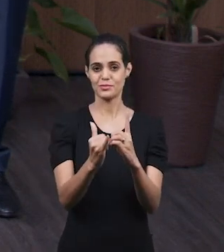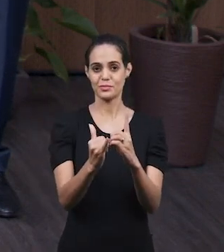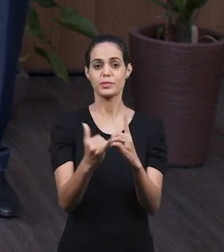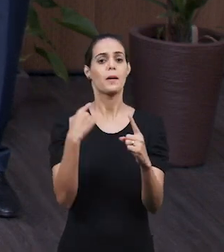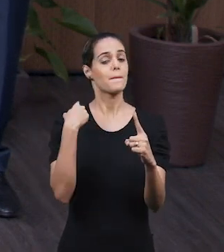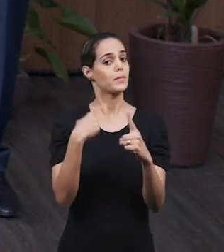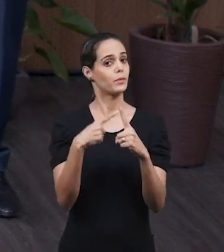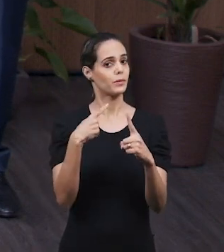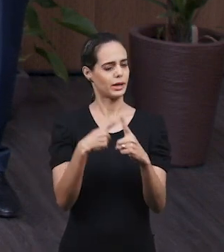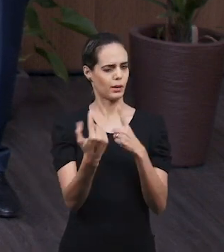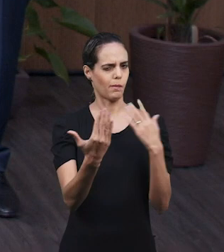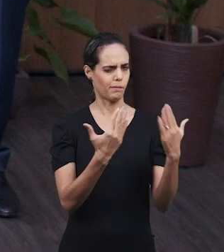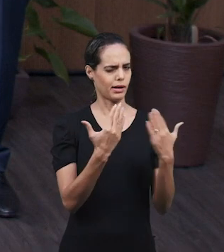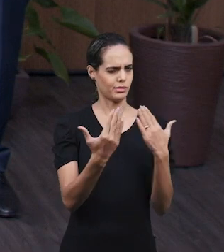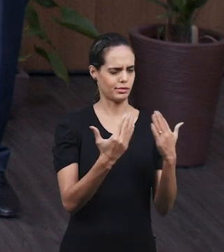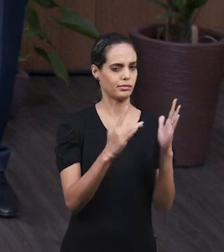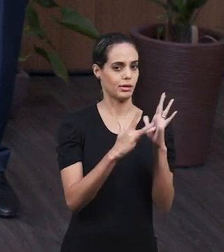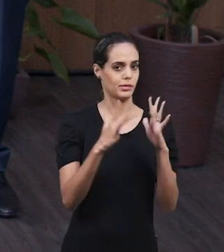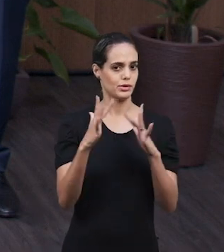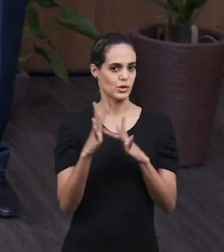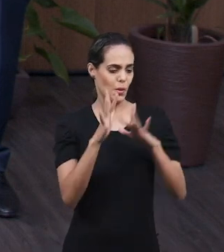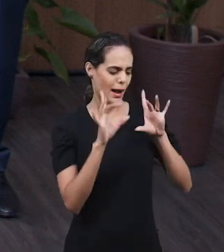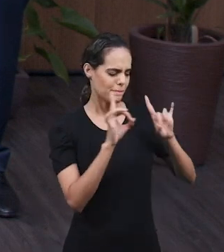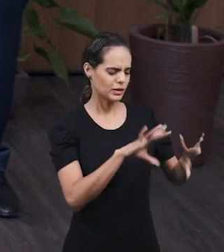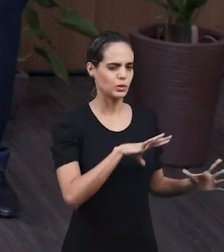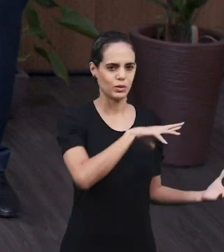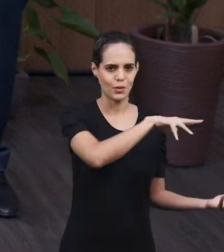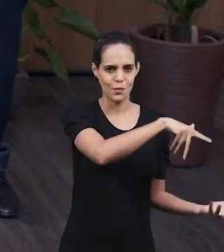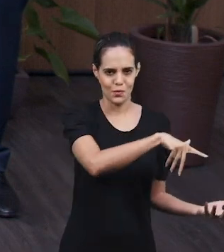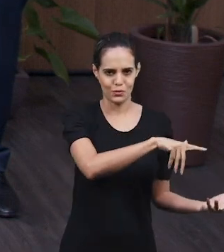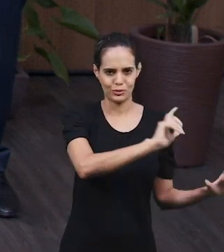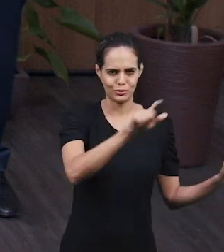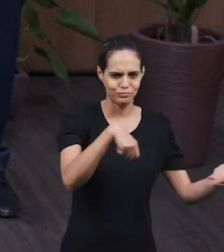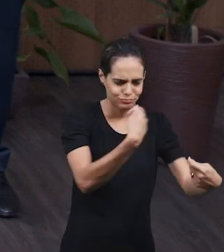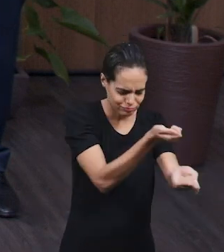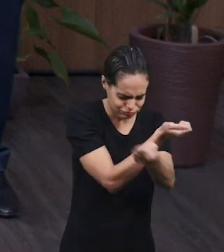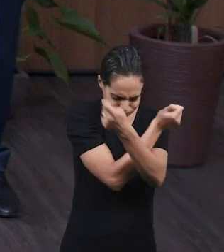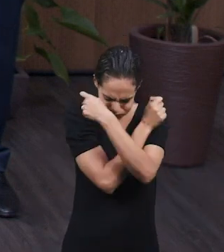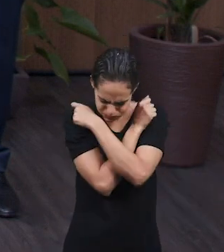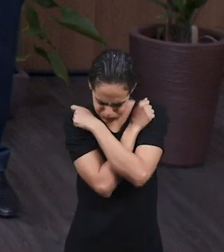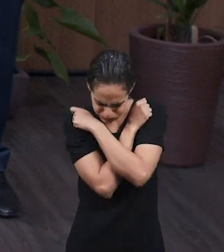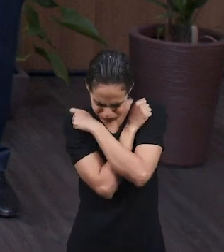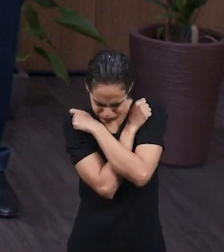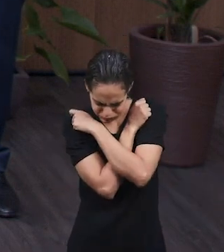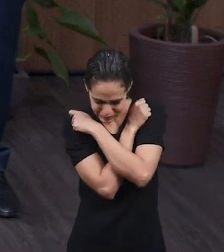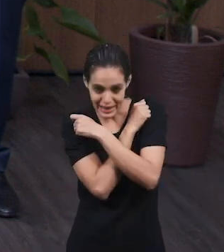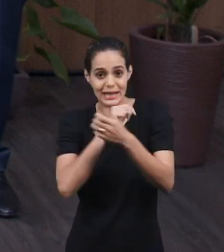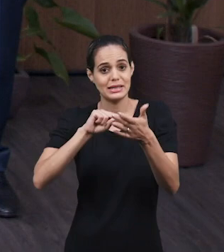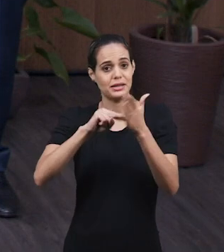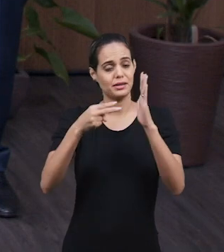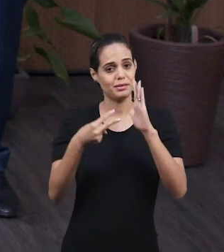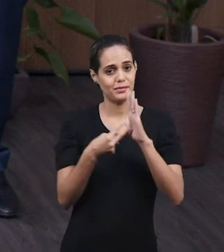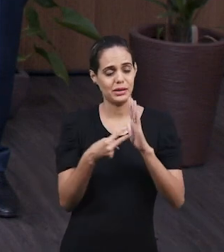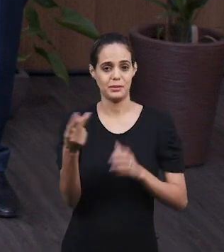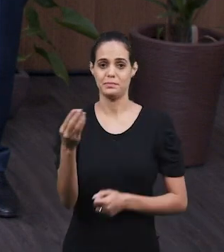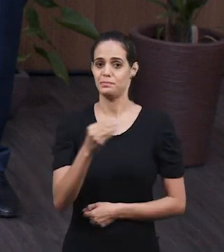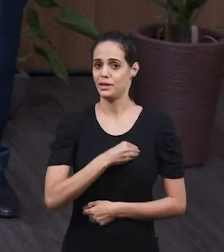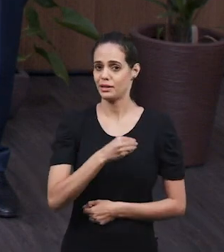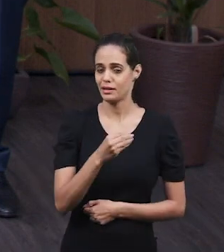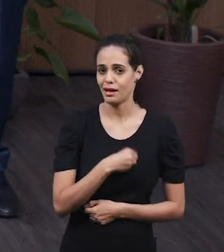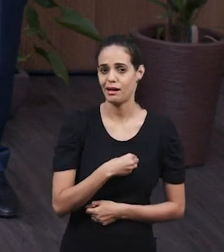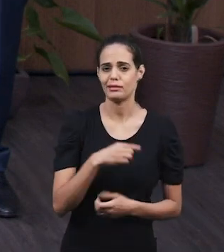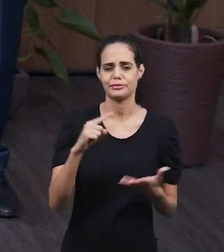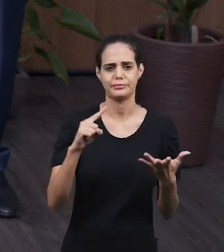lui quand il a une rencontre avec le Seigneur Jésus. Le péché,